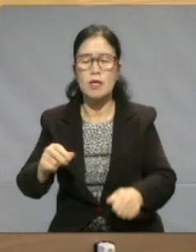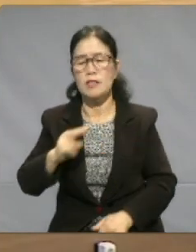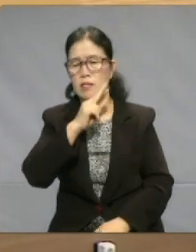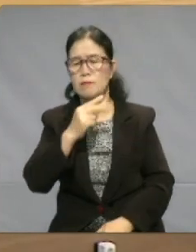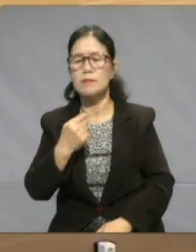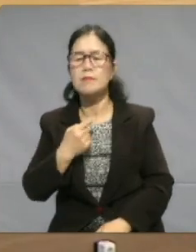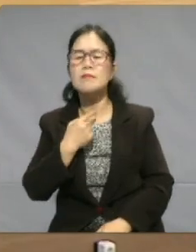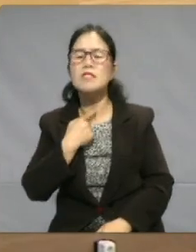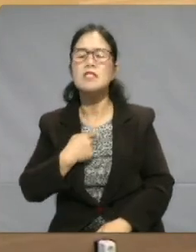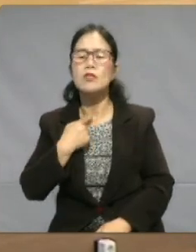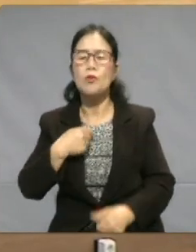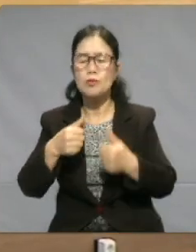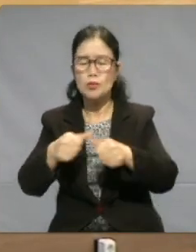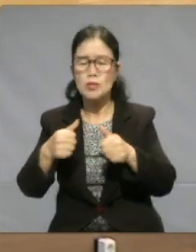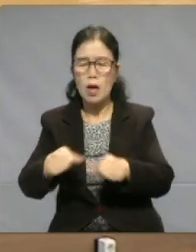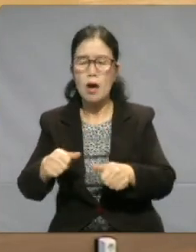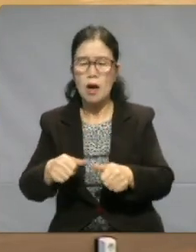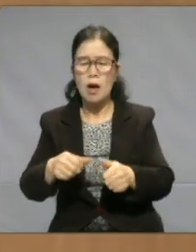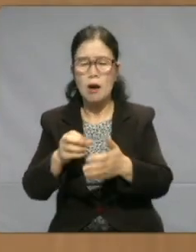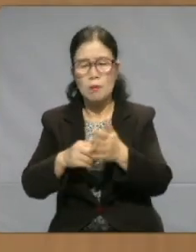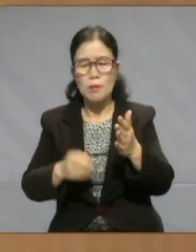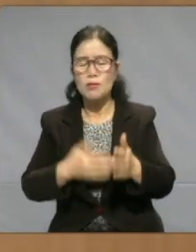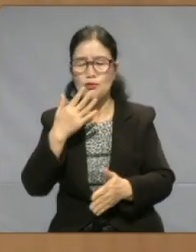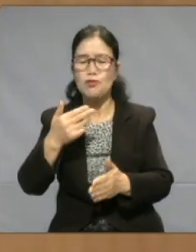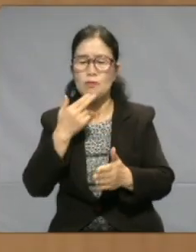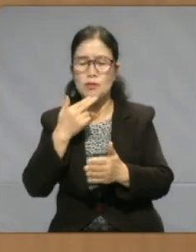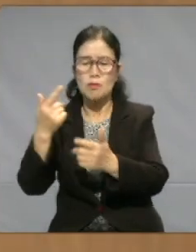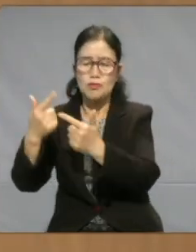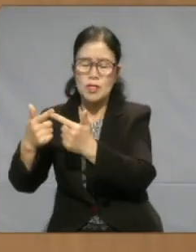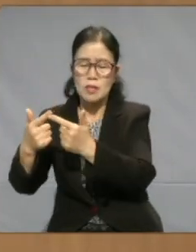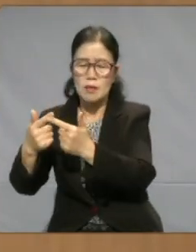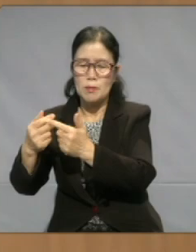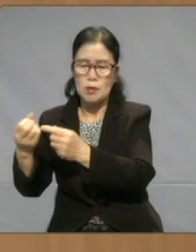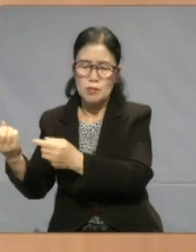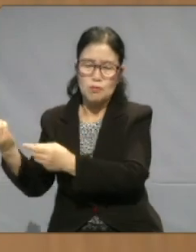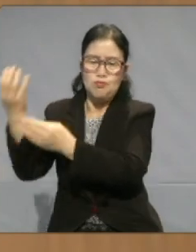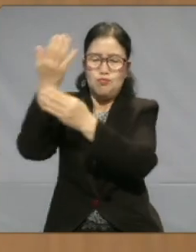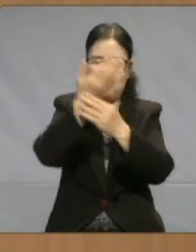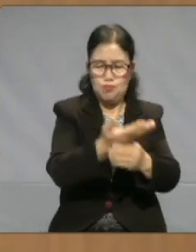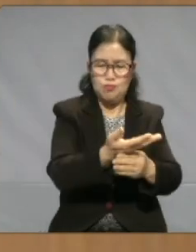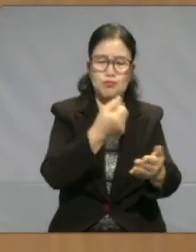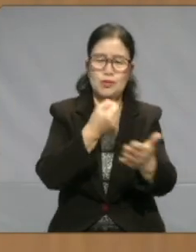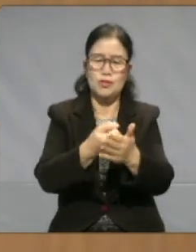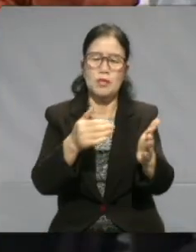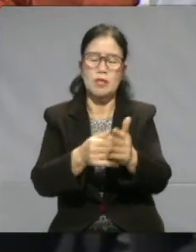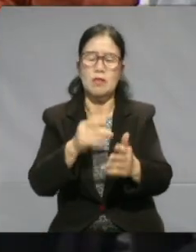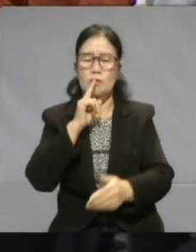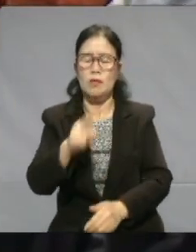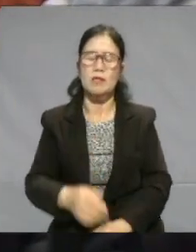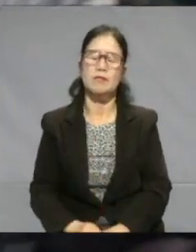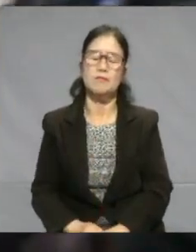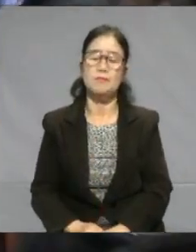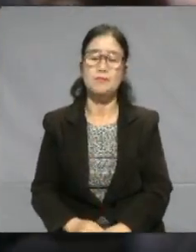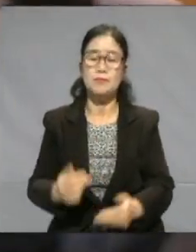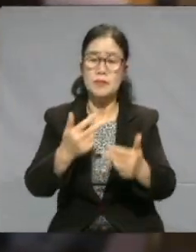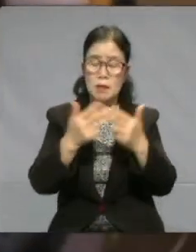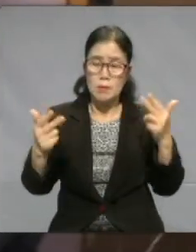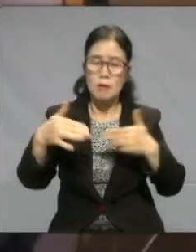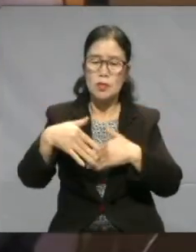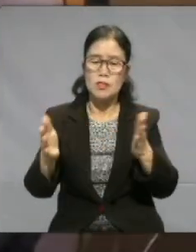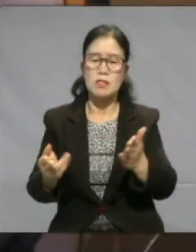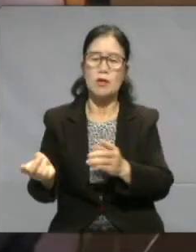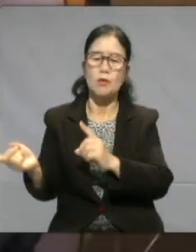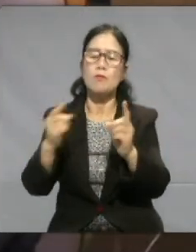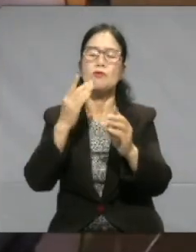손상 등을 배제할 수 없어 부산대 병원에서 이송을 결정했다고 말했습니다. 그러면서 이 대표가 병실에서